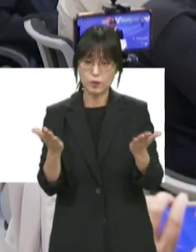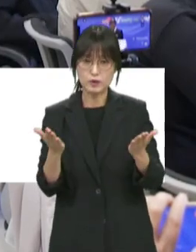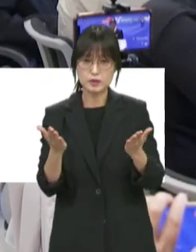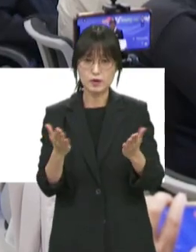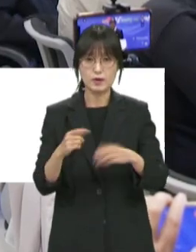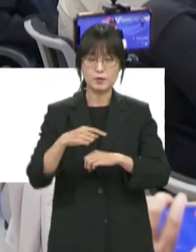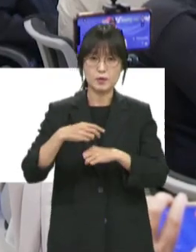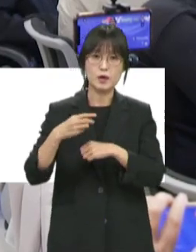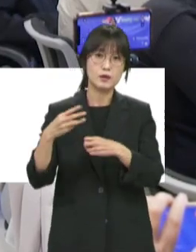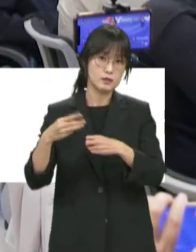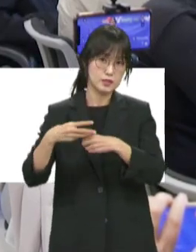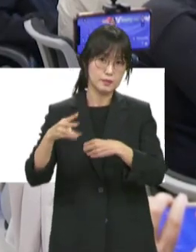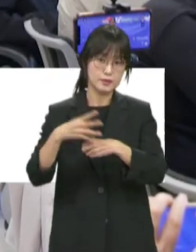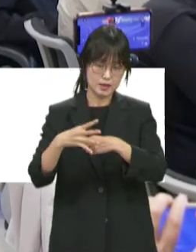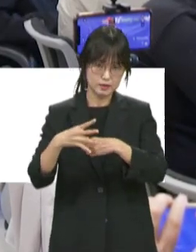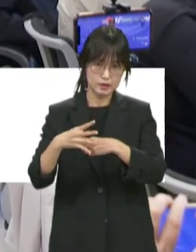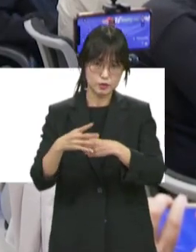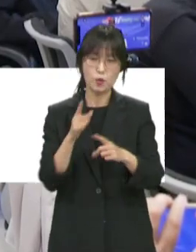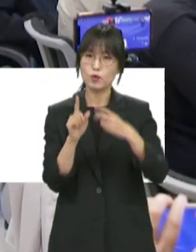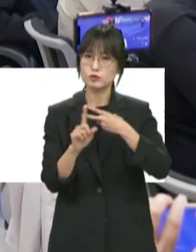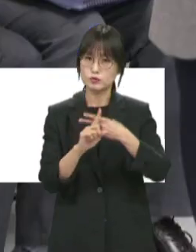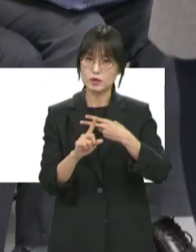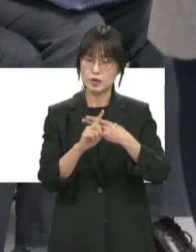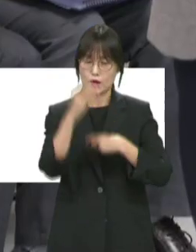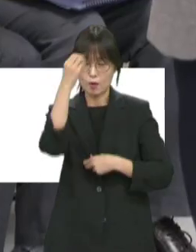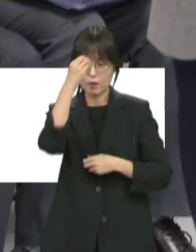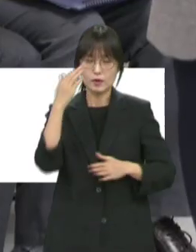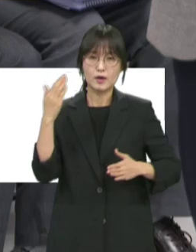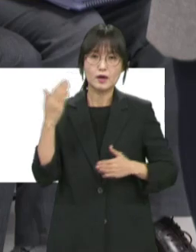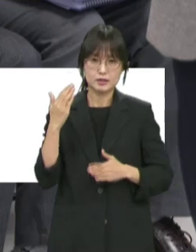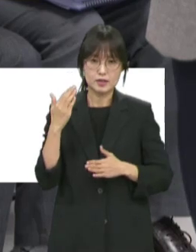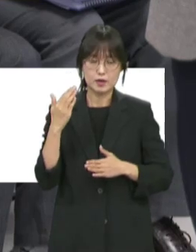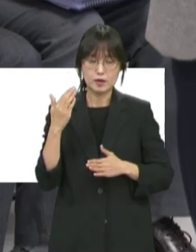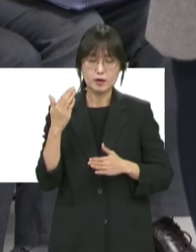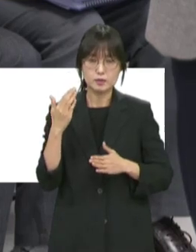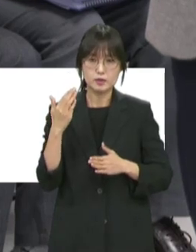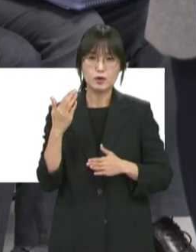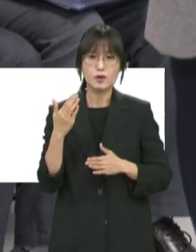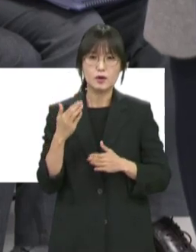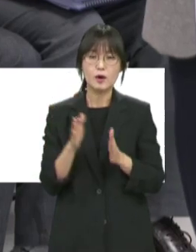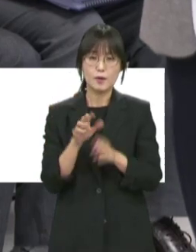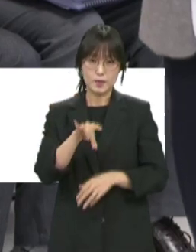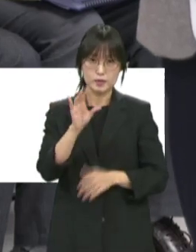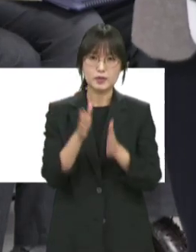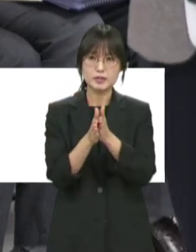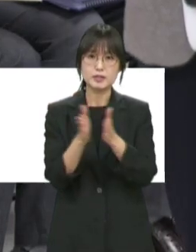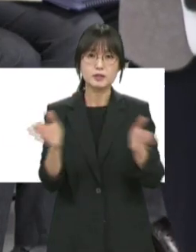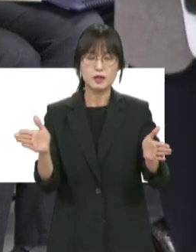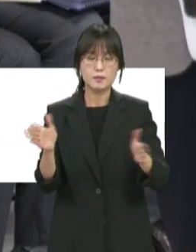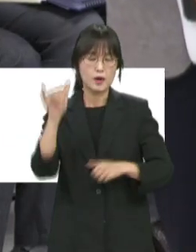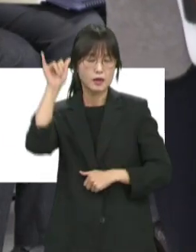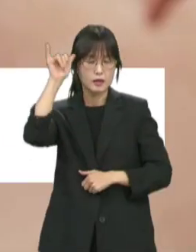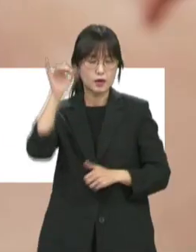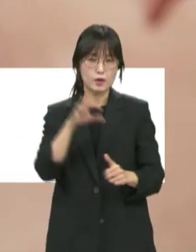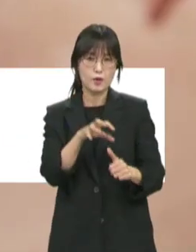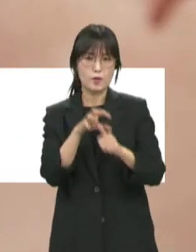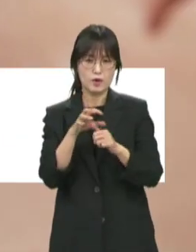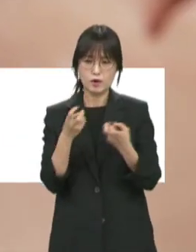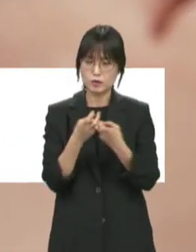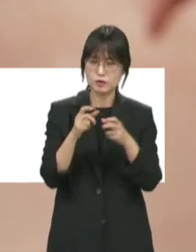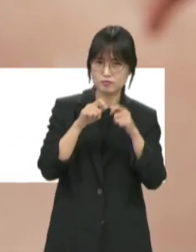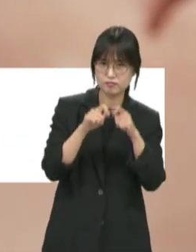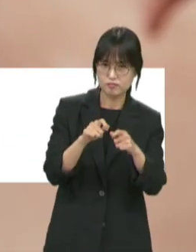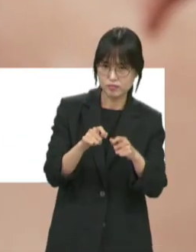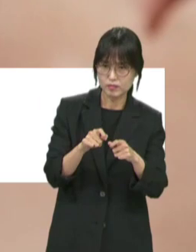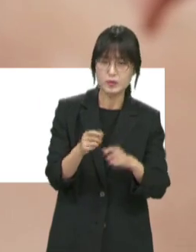4학년과 중학교 1학년 고등학교 1학년 학생을 상대로 도입될 예정이지만 인공지능을 활용해 어떻게 교육을 하는지